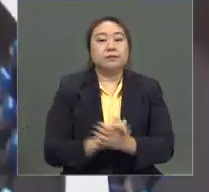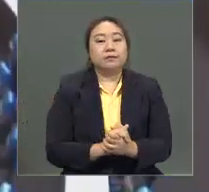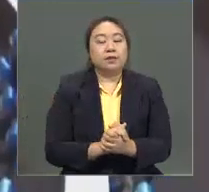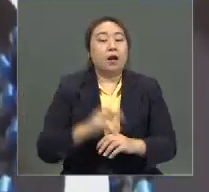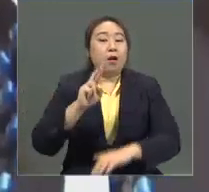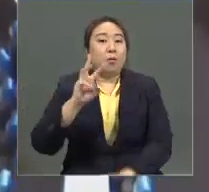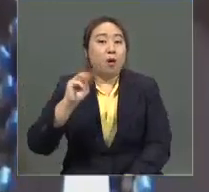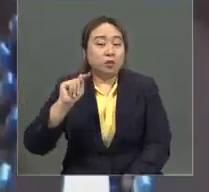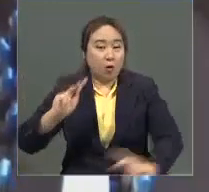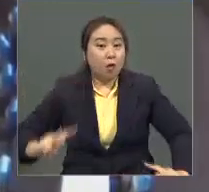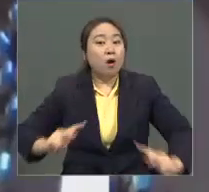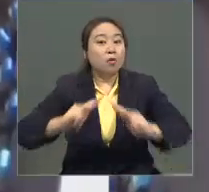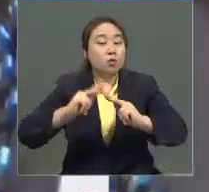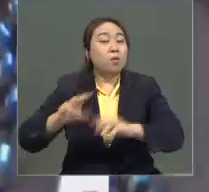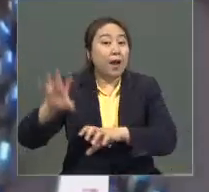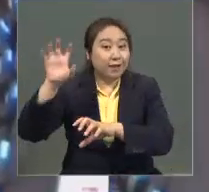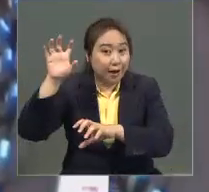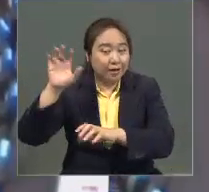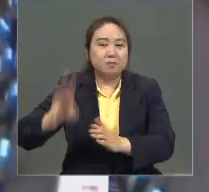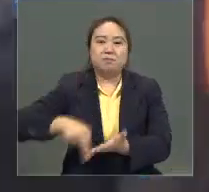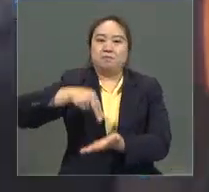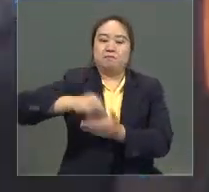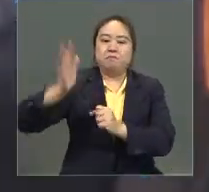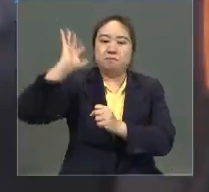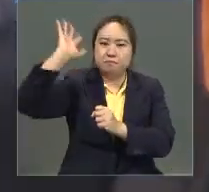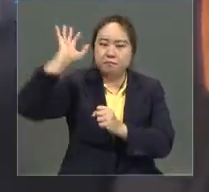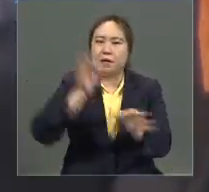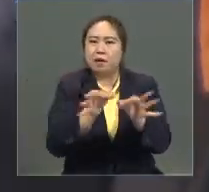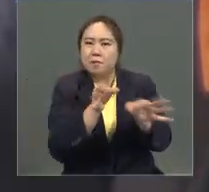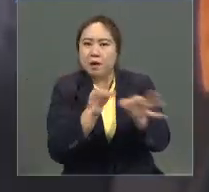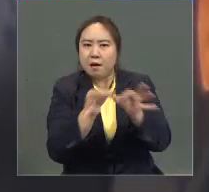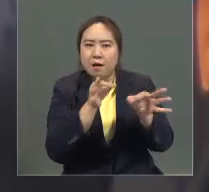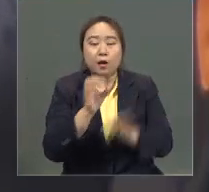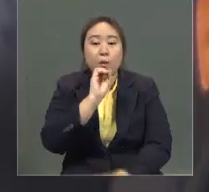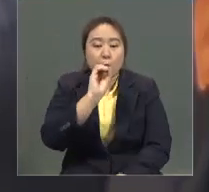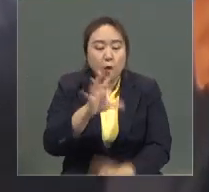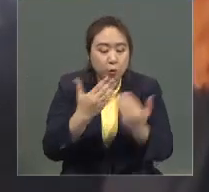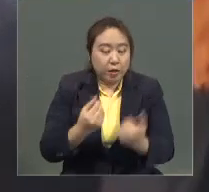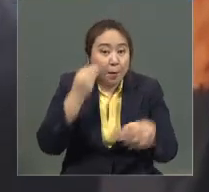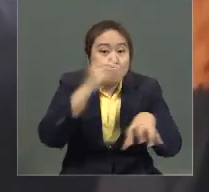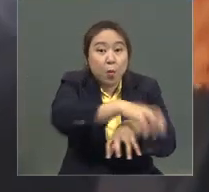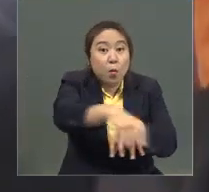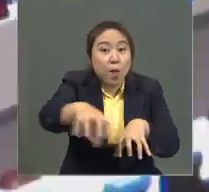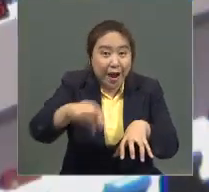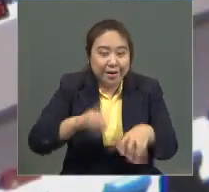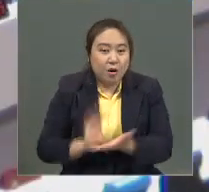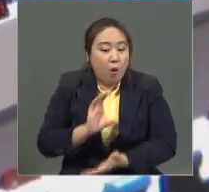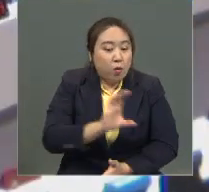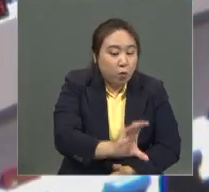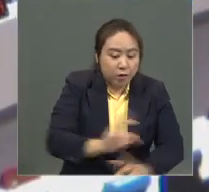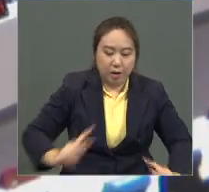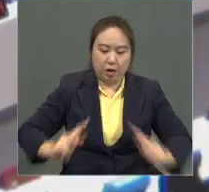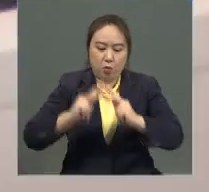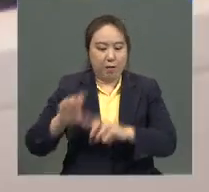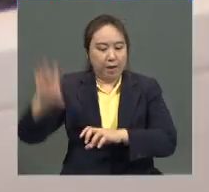ดารัฐมนตรีว่าการกระทรวงมหาดไทยจึงลุกขึ้นชี้แจงนะครับพร้อมกับย้ำว่ากองทุนหมู่บ้านไม่ได้อยู่ภายใต้การกำกับดูแลของกระทรวงมหาด